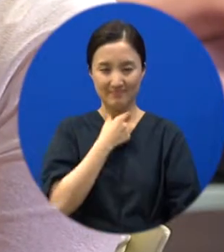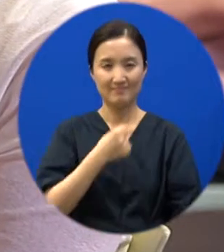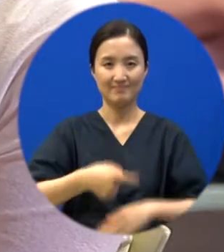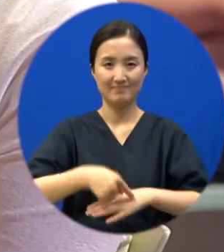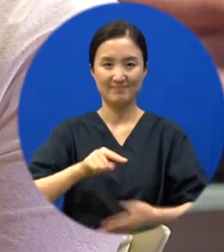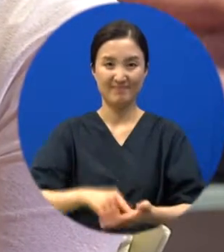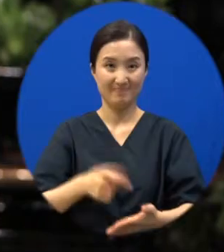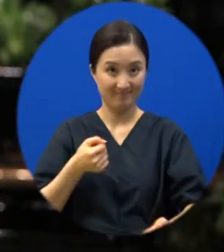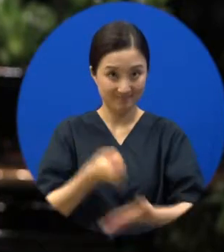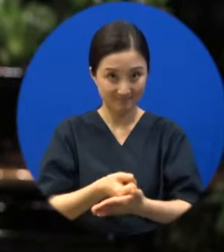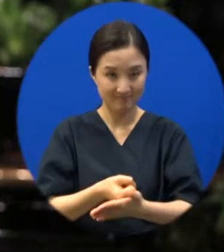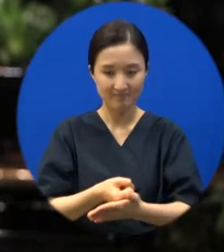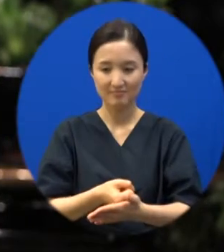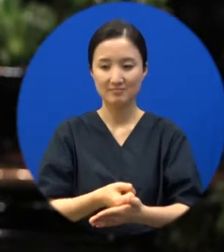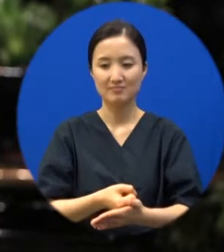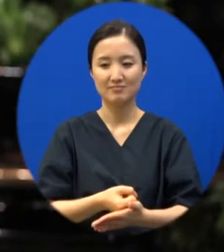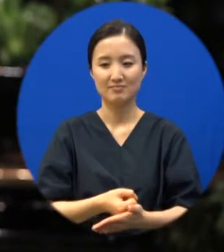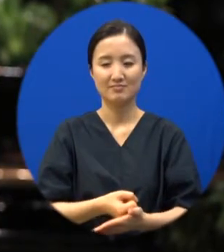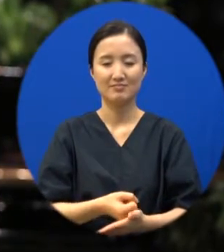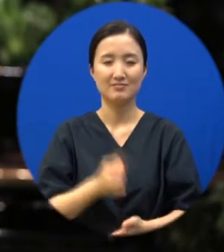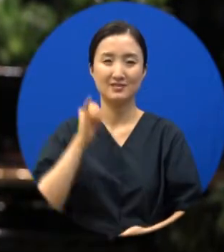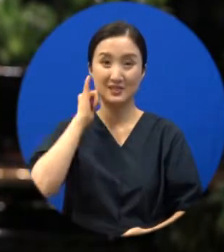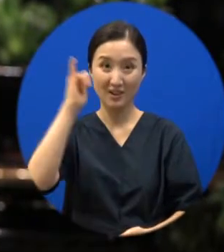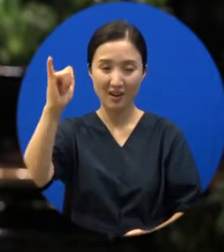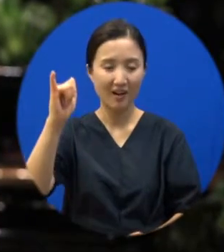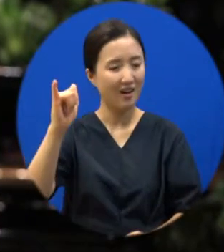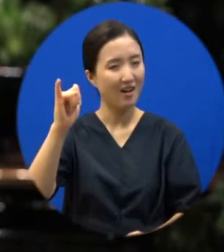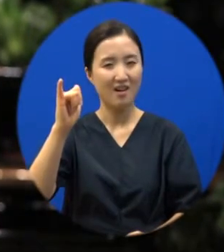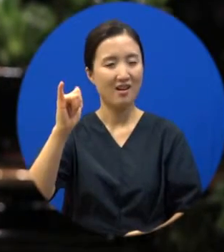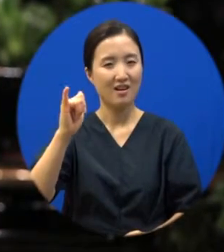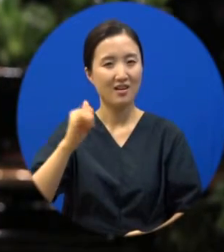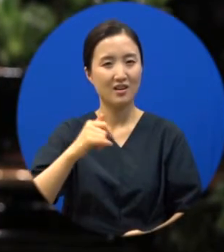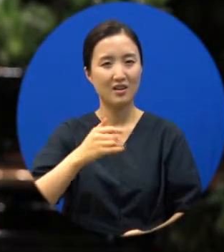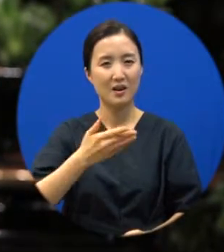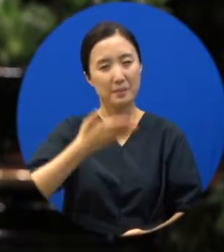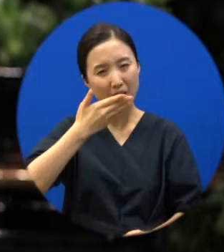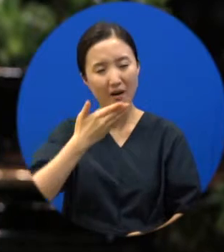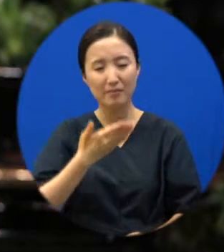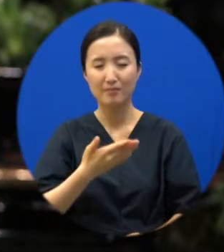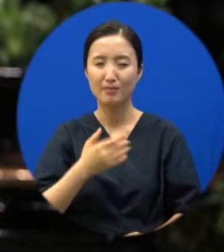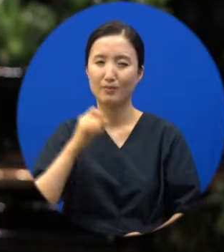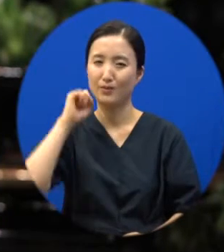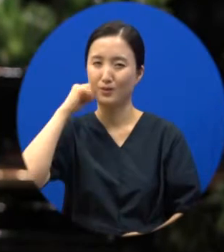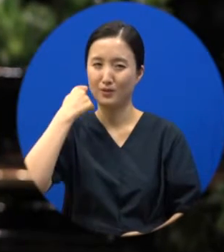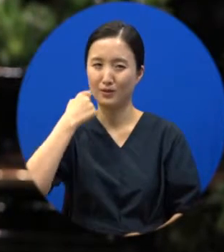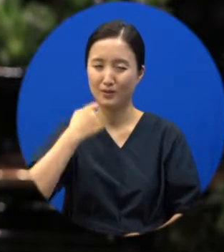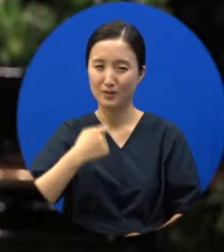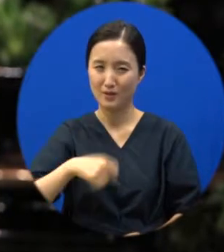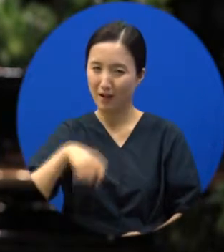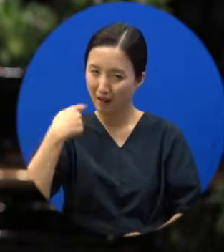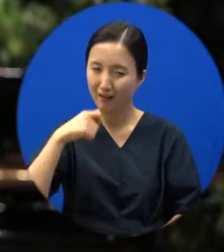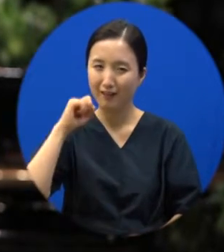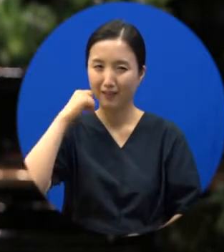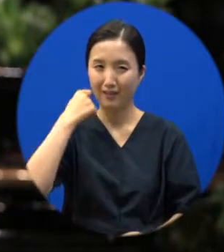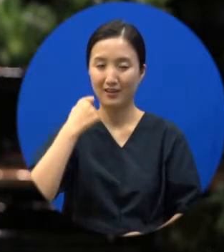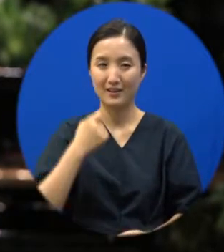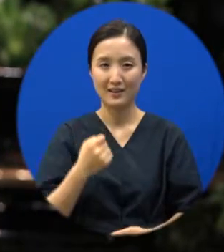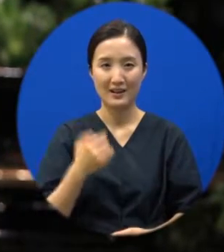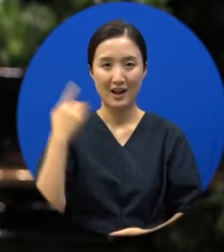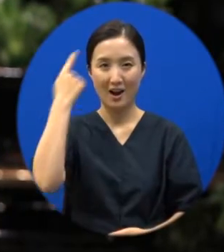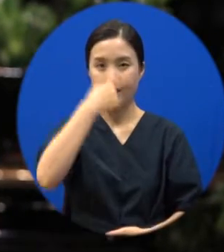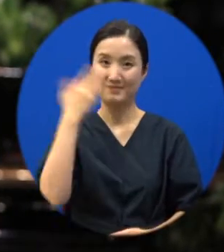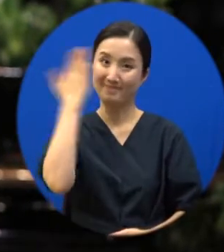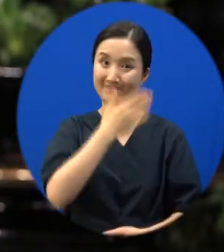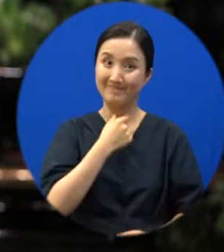구체적으로 정확하게 그리면요, 야식 못 시켜 먹습니다. 깨끗한 피부를 원한다 라고 하면요,